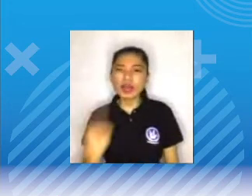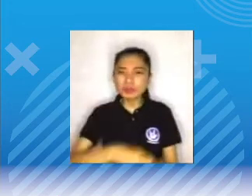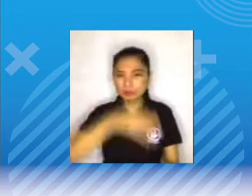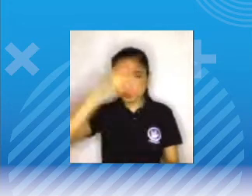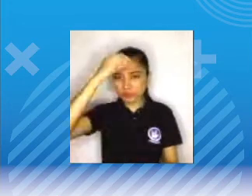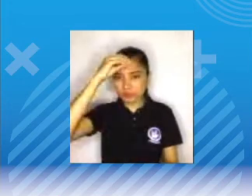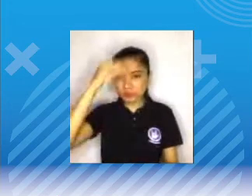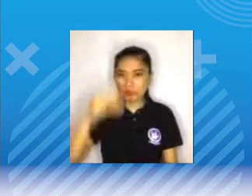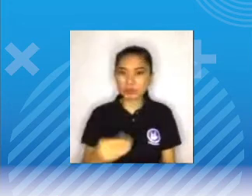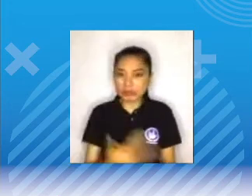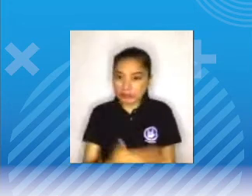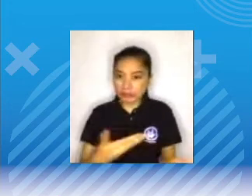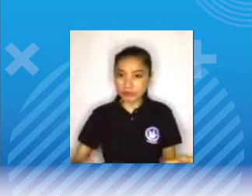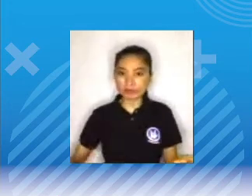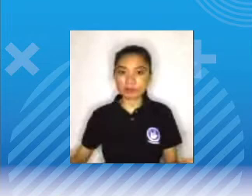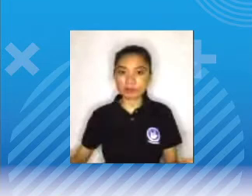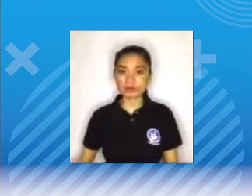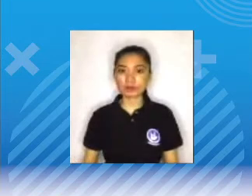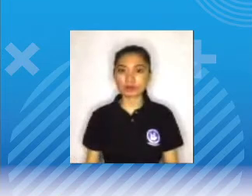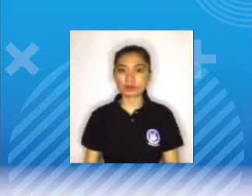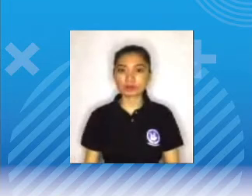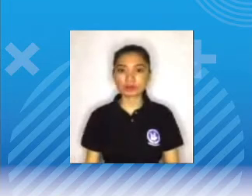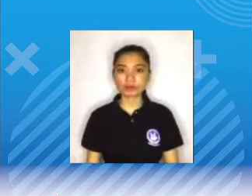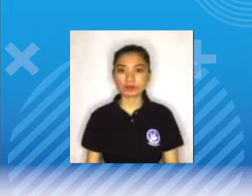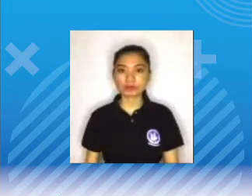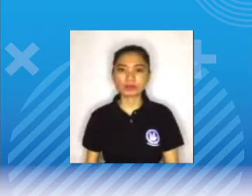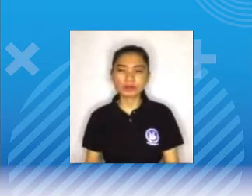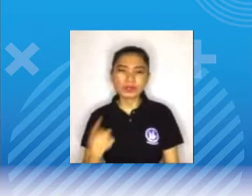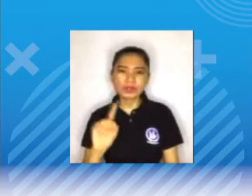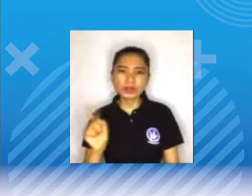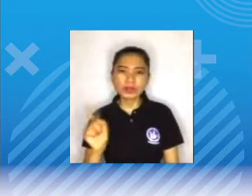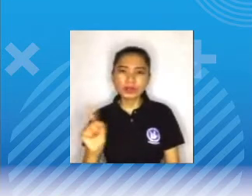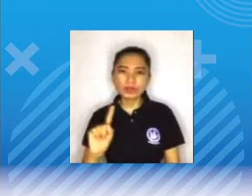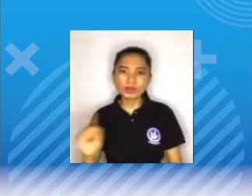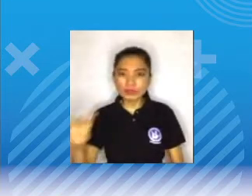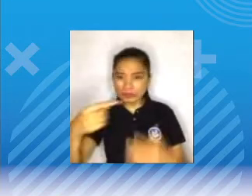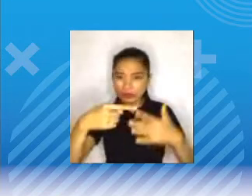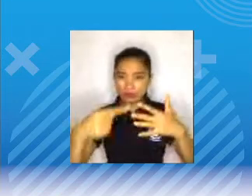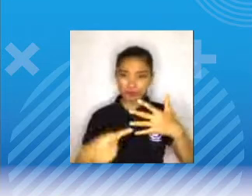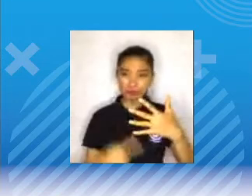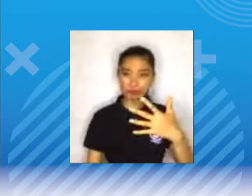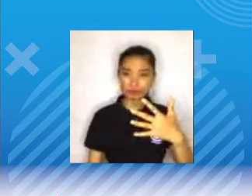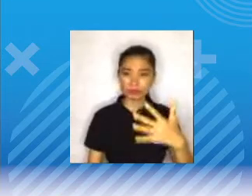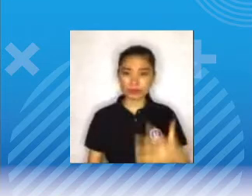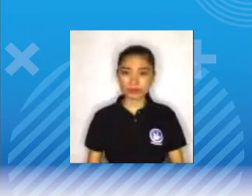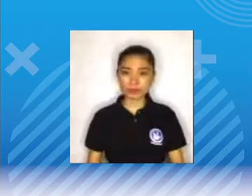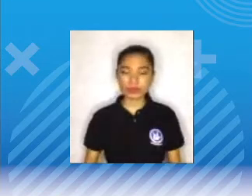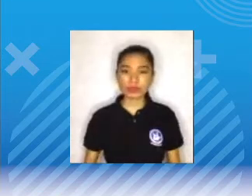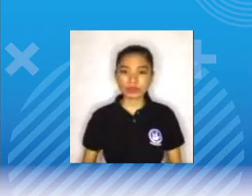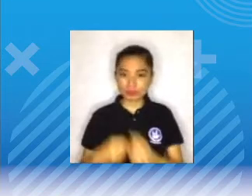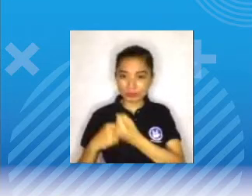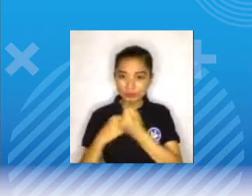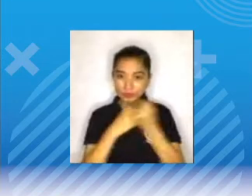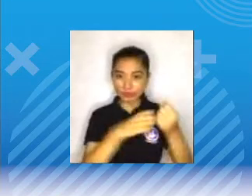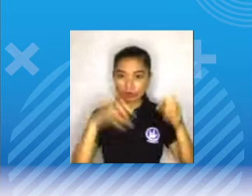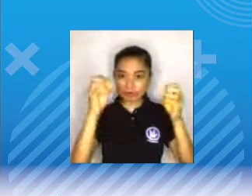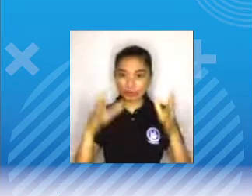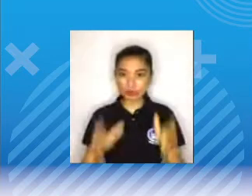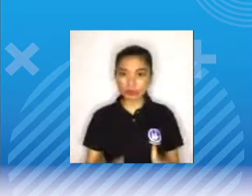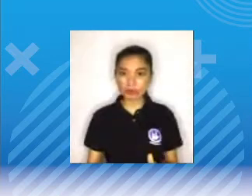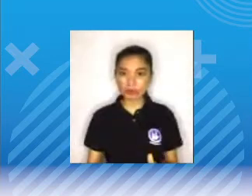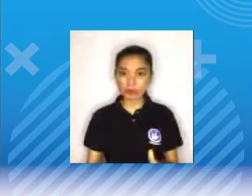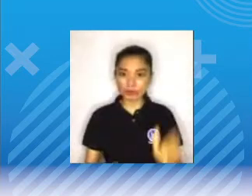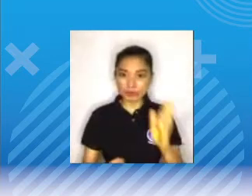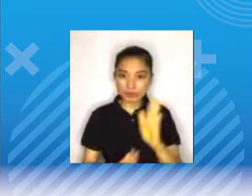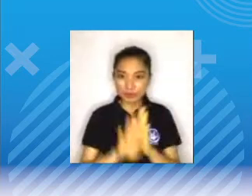ating diskusyon kung ano-anong skills ng ating mga guro ang kailangan nating ma-develop sa new normal